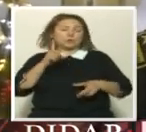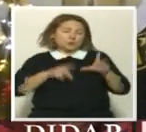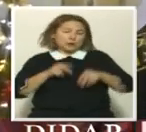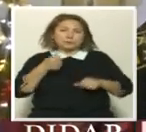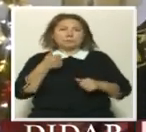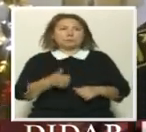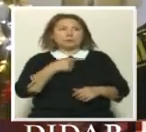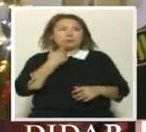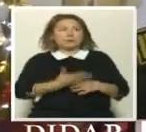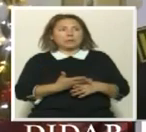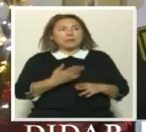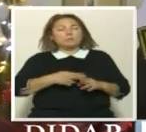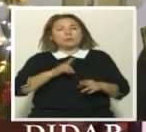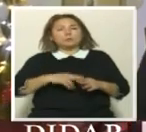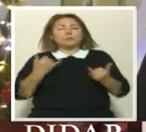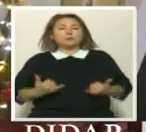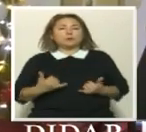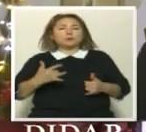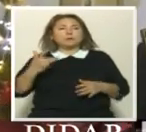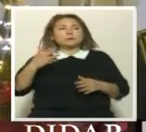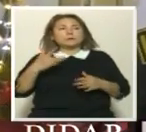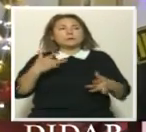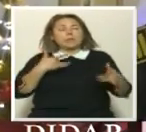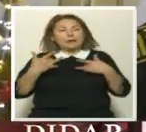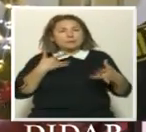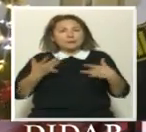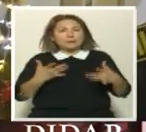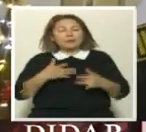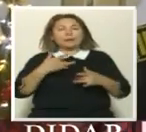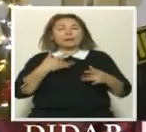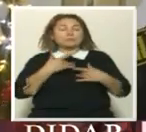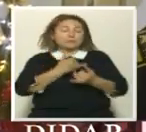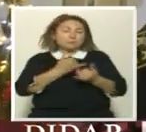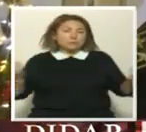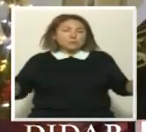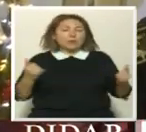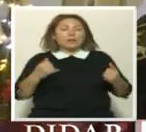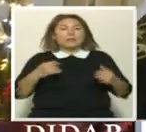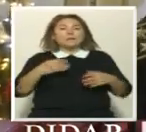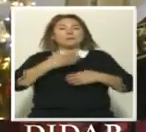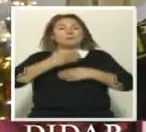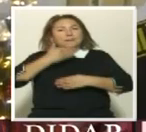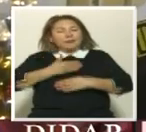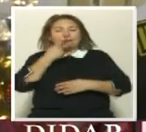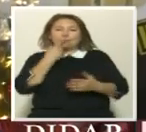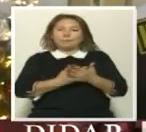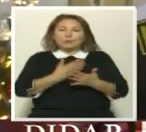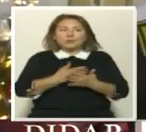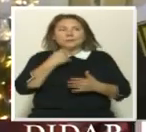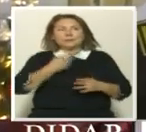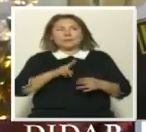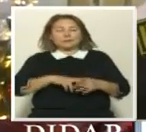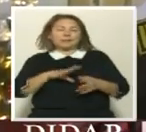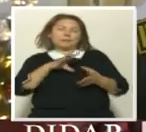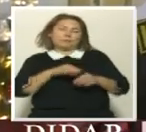болашағымыз жақын болады. Сол айтқандай, бүгін театрымызда осы іс-шарада концерттер болды, спектакльдер көрсетілді, балаларға ұнады, сыйлықтар